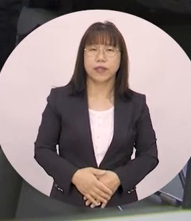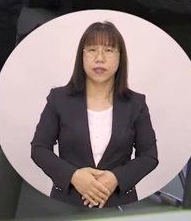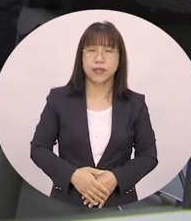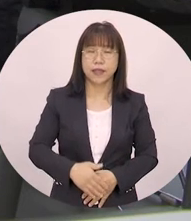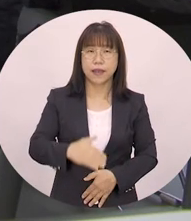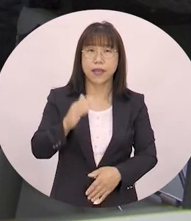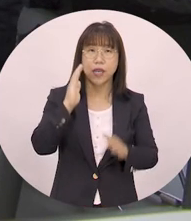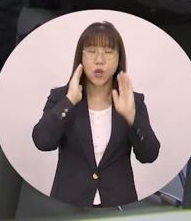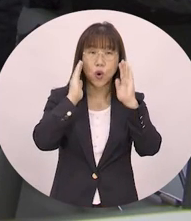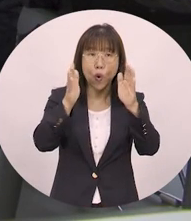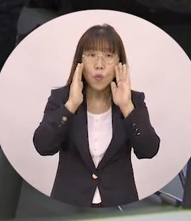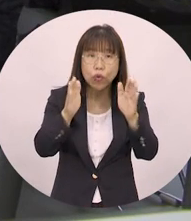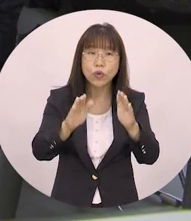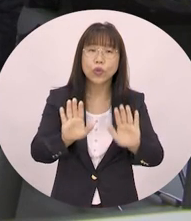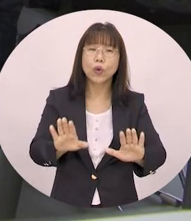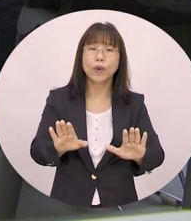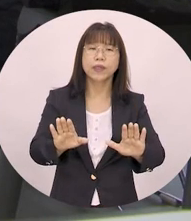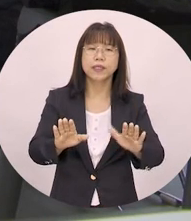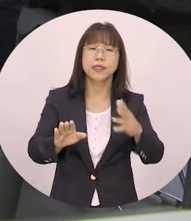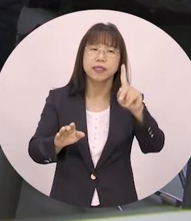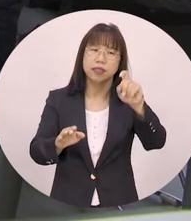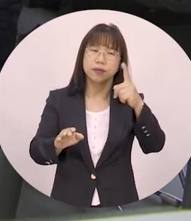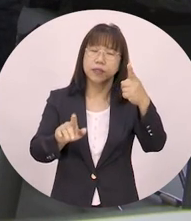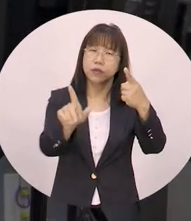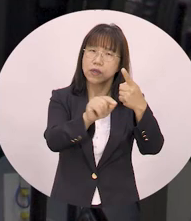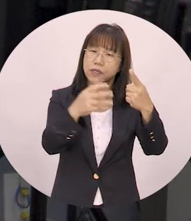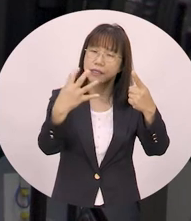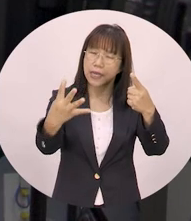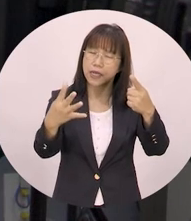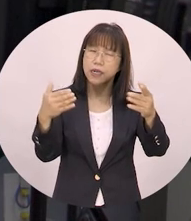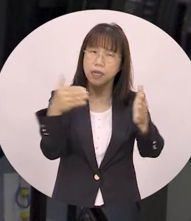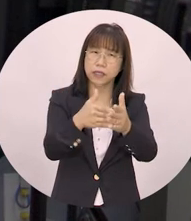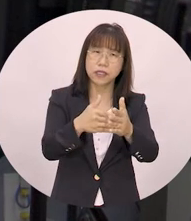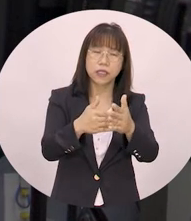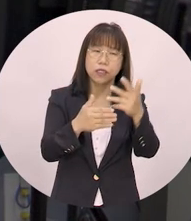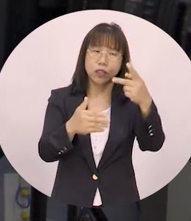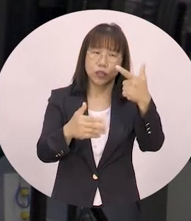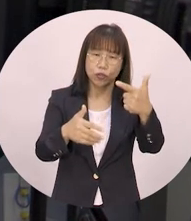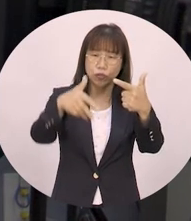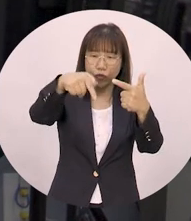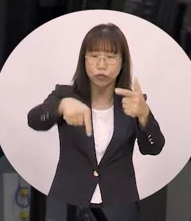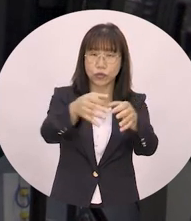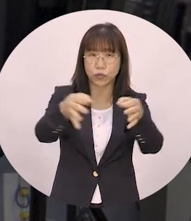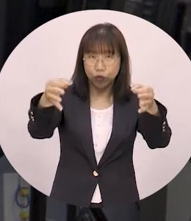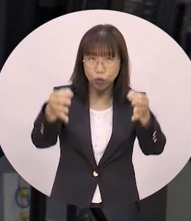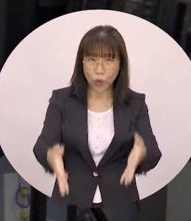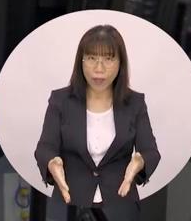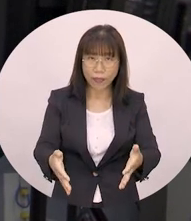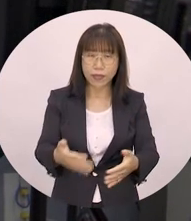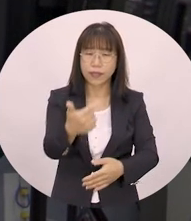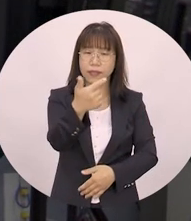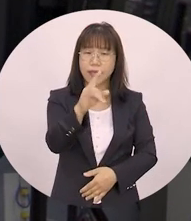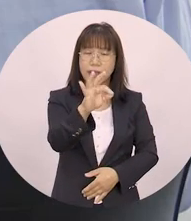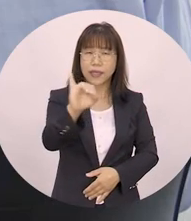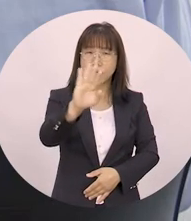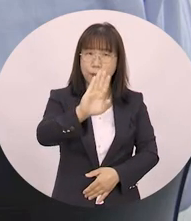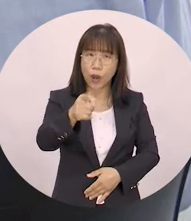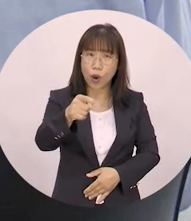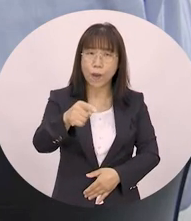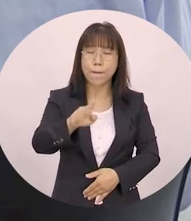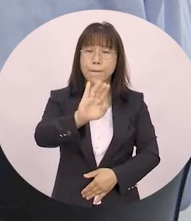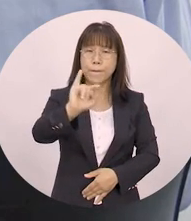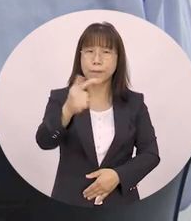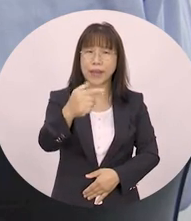원입니다. 강의는 오는 9월 30일부터 11월 4일까지 6주에 걸쳐 매주 목요일 오전 10시 네이버 밴드를